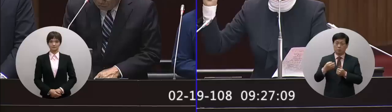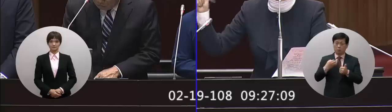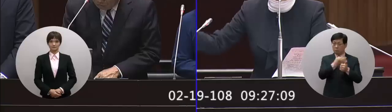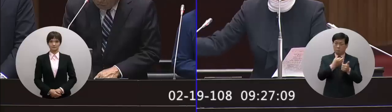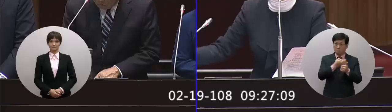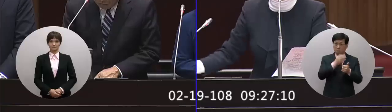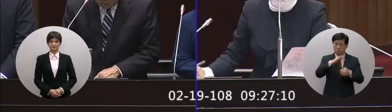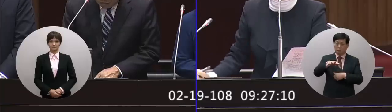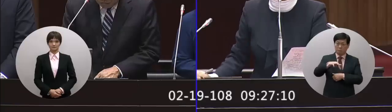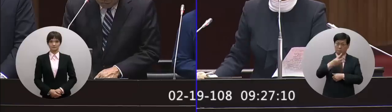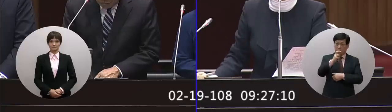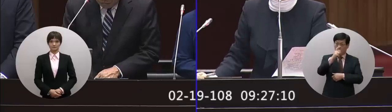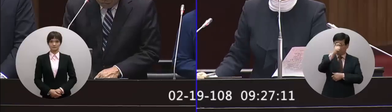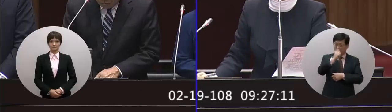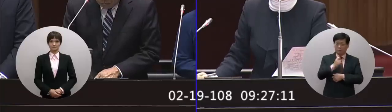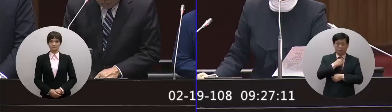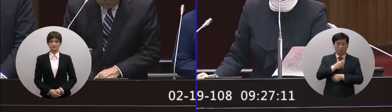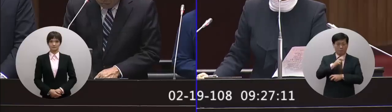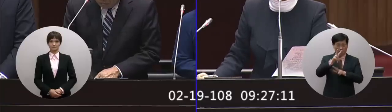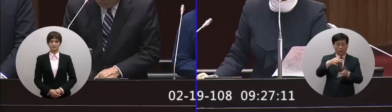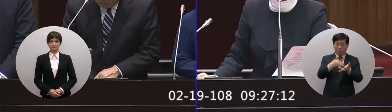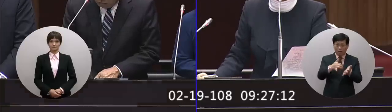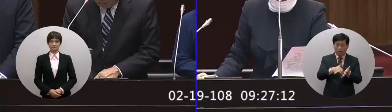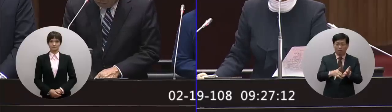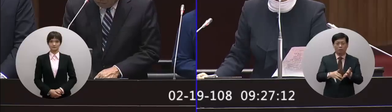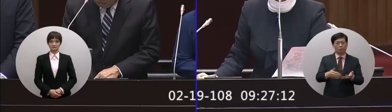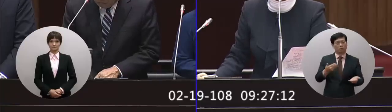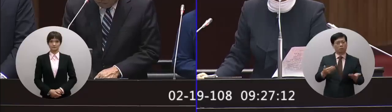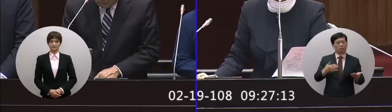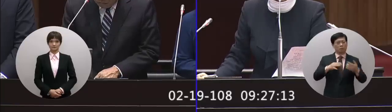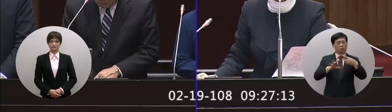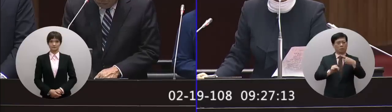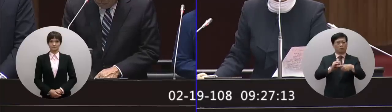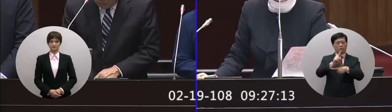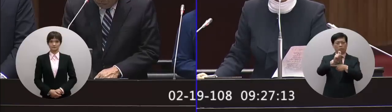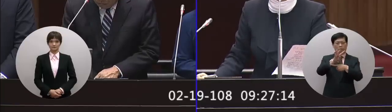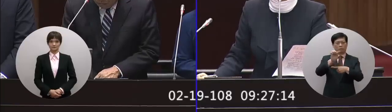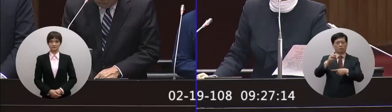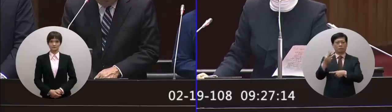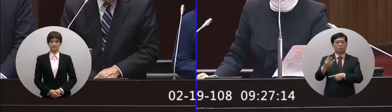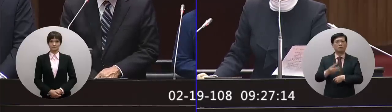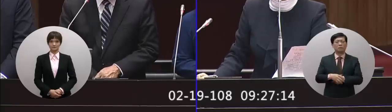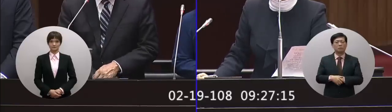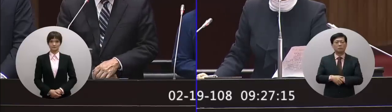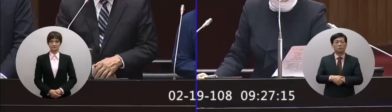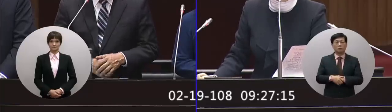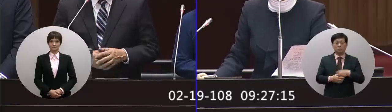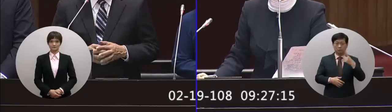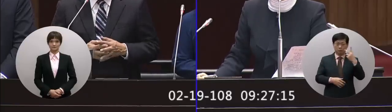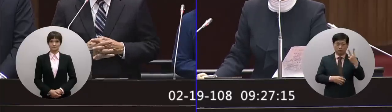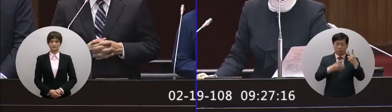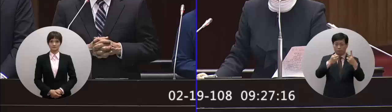算320亿来看的话，真正的预算执行率其实只有14.3%。